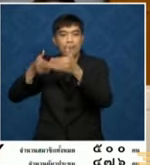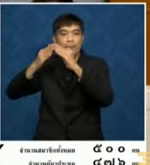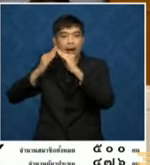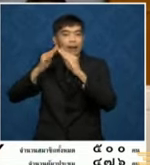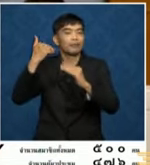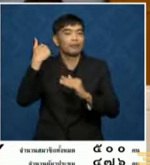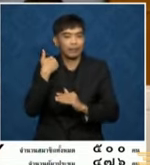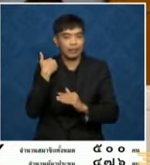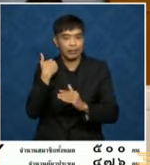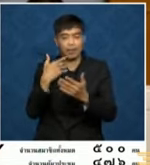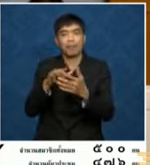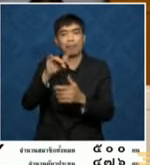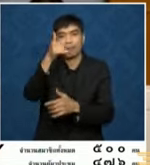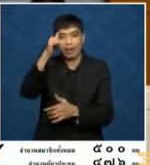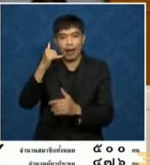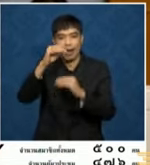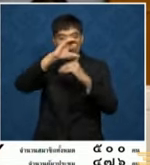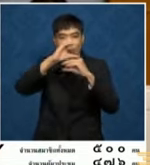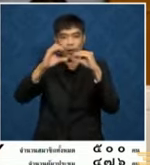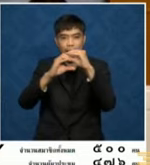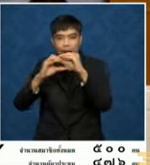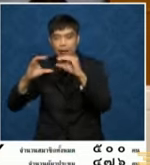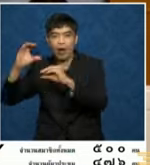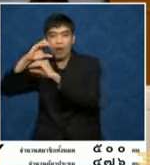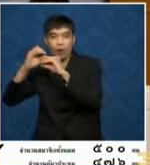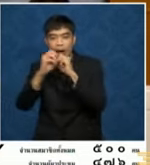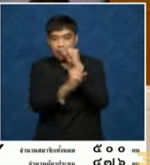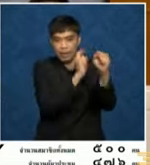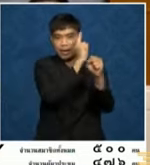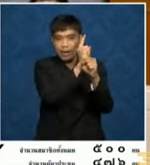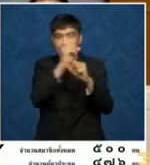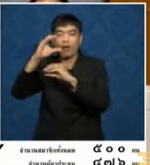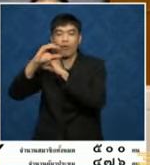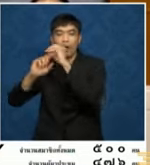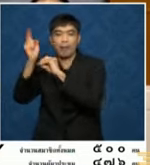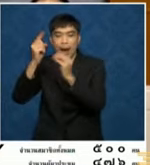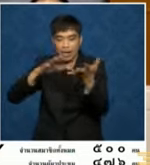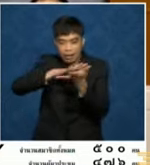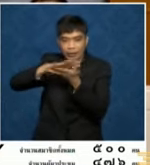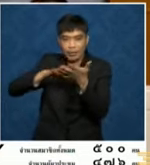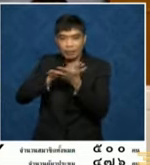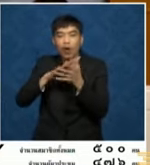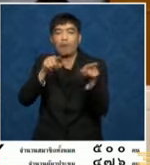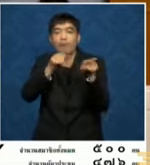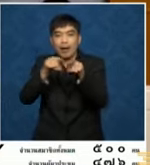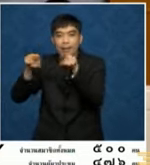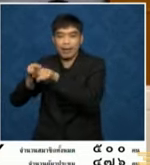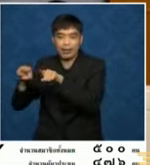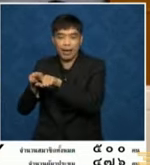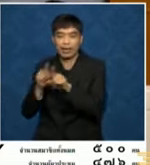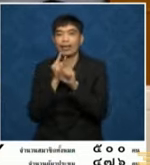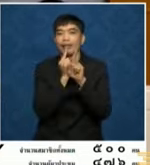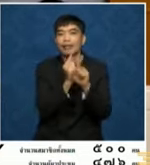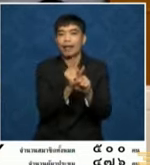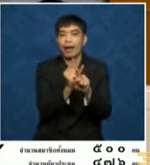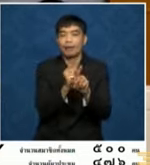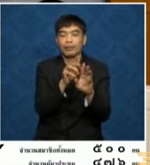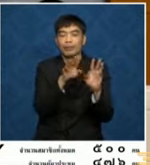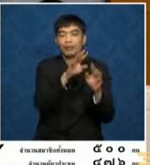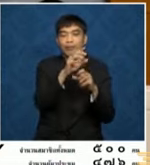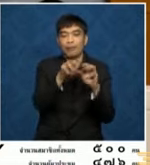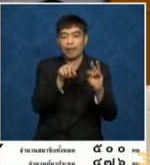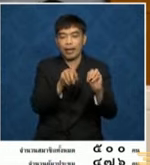ก็คือบางส่วนเป็นโครงการปีเดียวบางส่วนเป็นโครงการผูกพันใหม่ตามมาตรา482มาตราผูกพันเดิมมาตรา